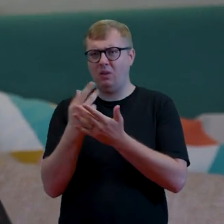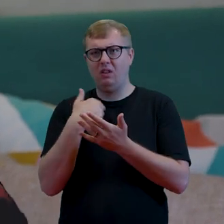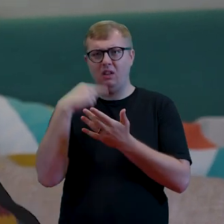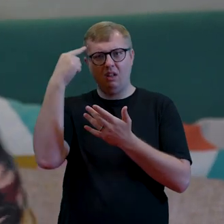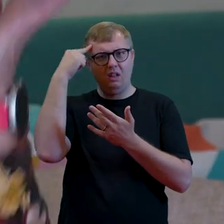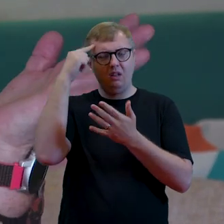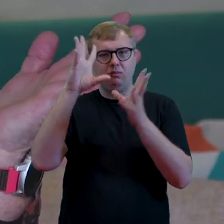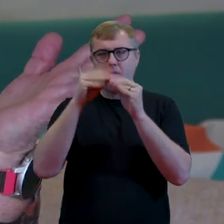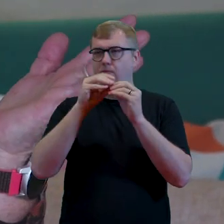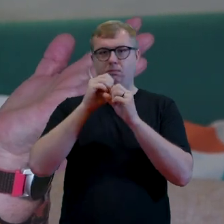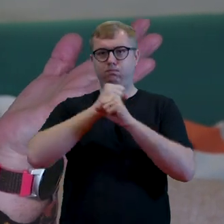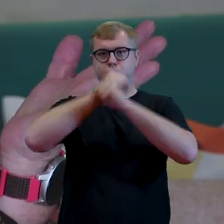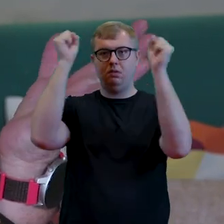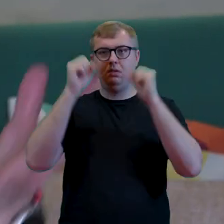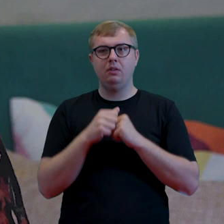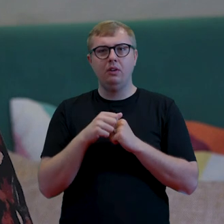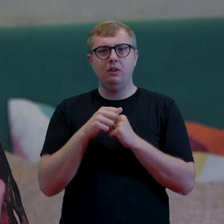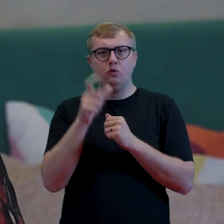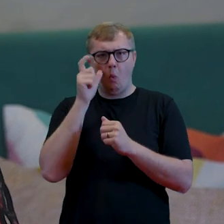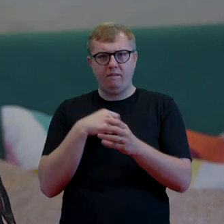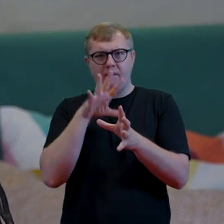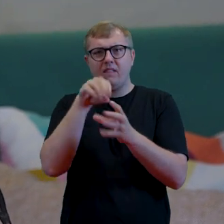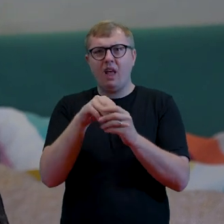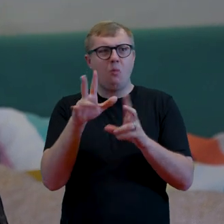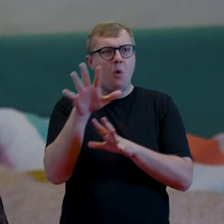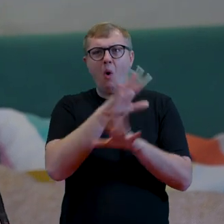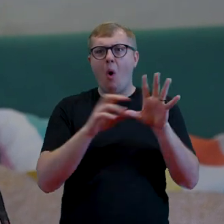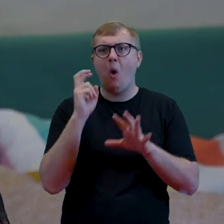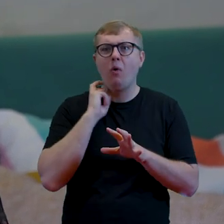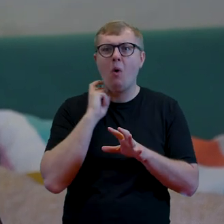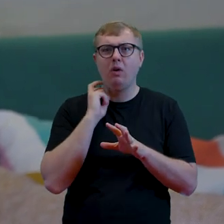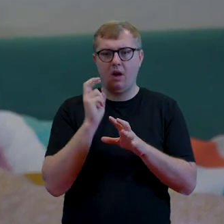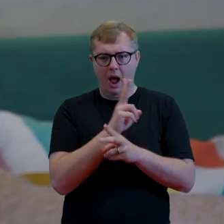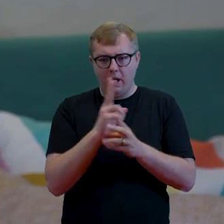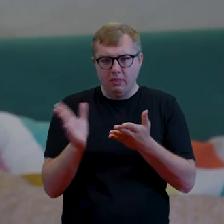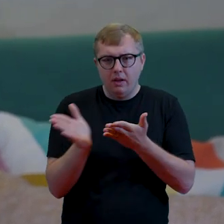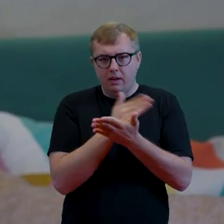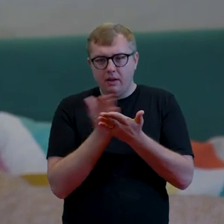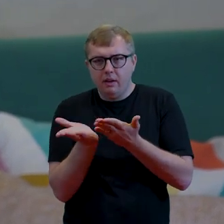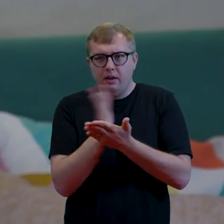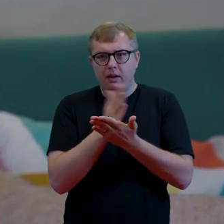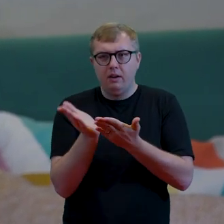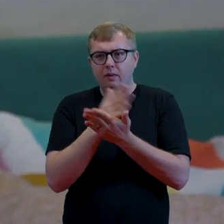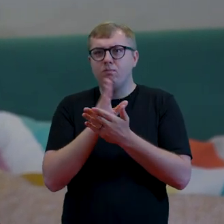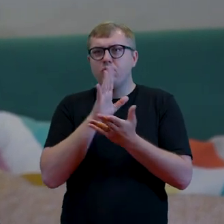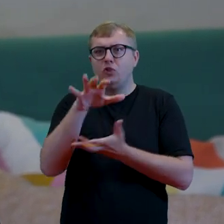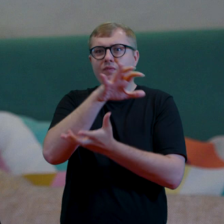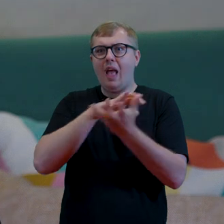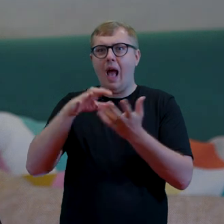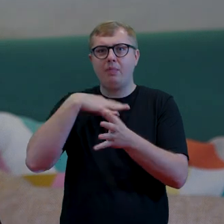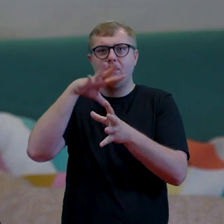powoduje że z mózgu wszystko wylatuje człowiek znajduje się w jakiejś krainie horroru i z każdą kartką się przemieszcza po jakimś